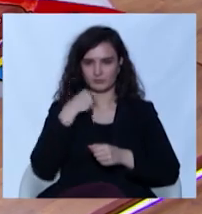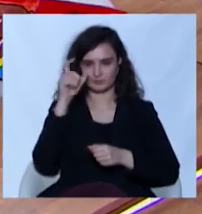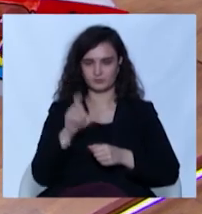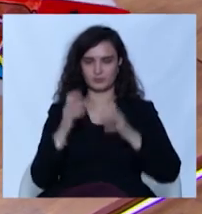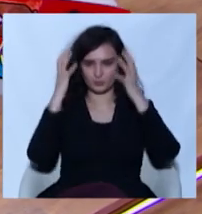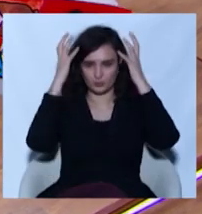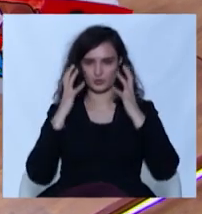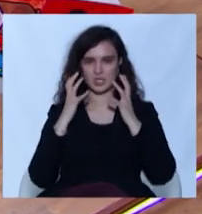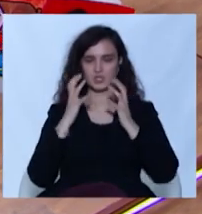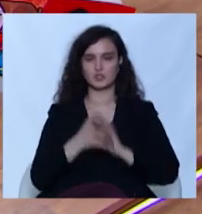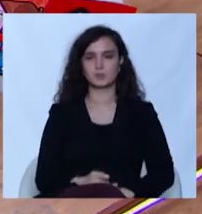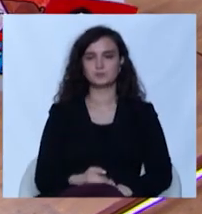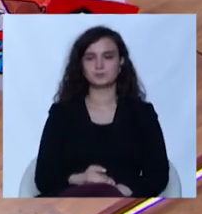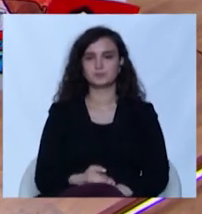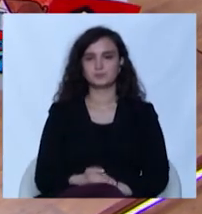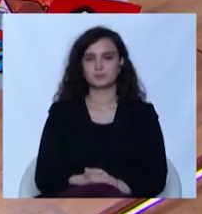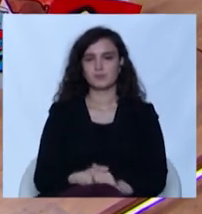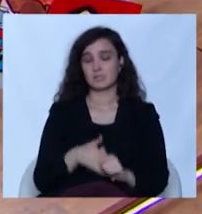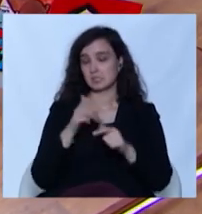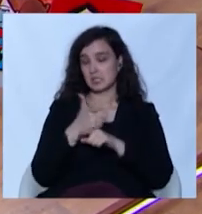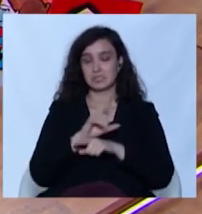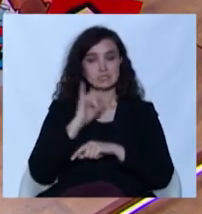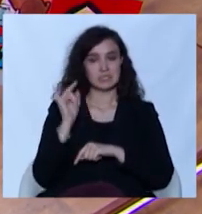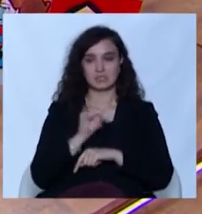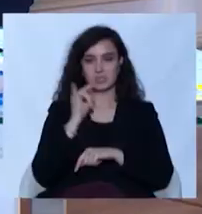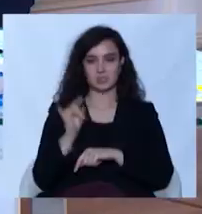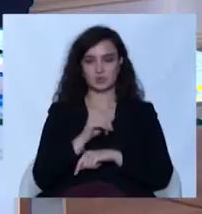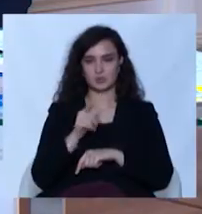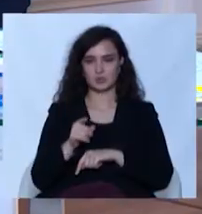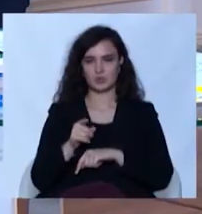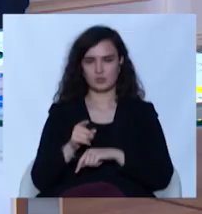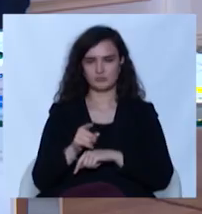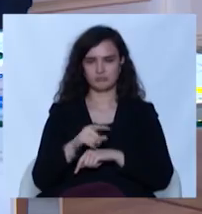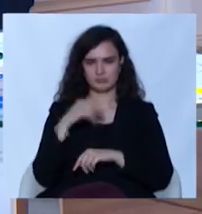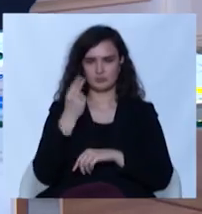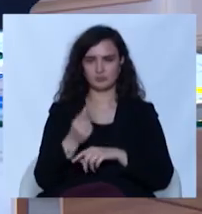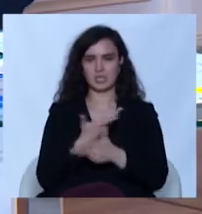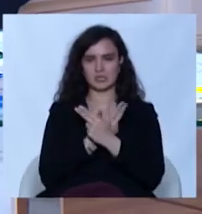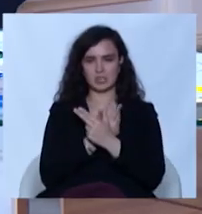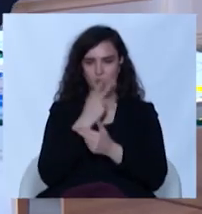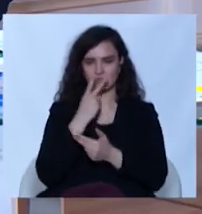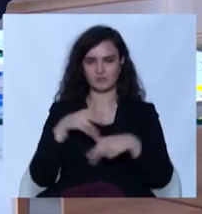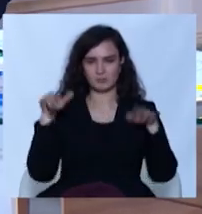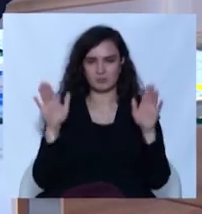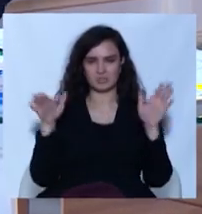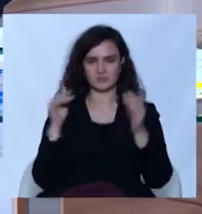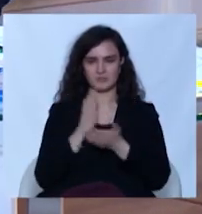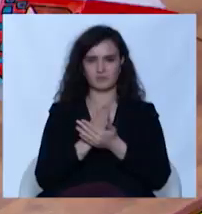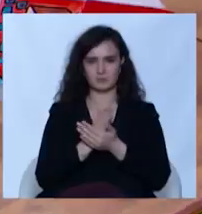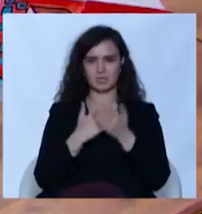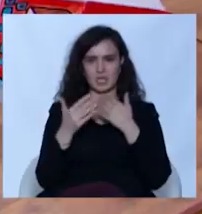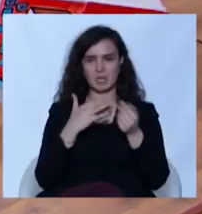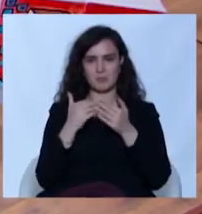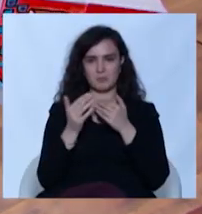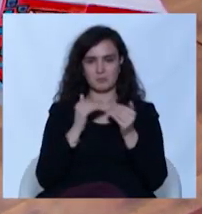მუზარადში. აი ეს არის ძალიან საინტერესო ნამუშევარი, ეს ანგელოზია, ხედავთ აქ ფრთები აქვს და პატარა ხელი, მაგრამ